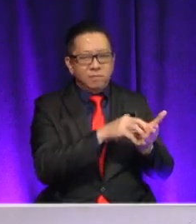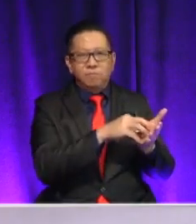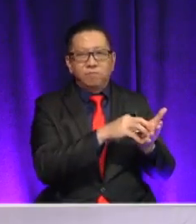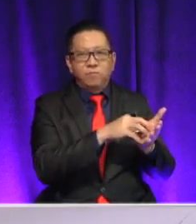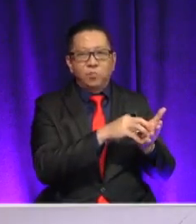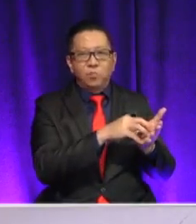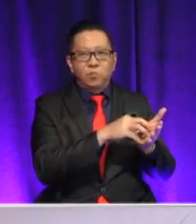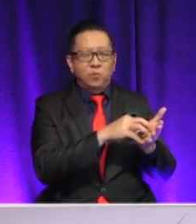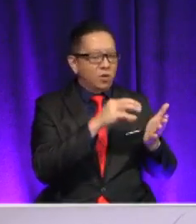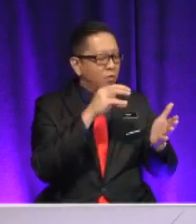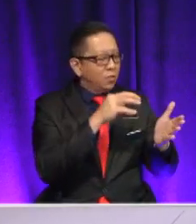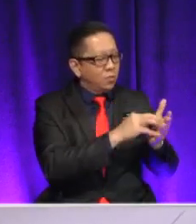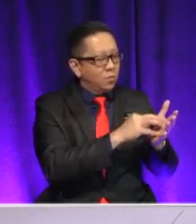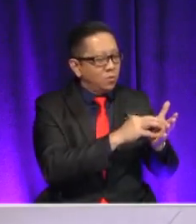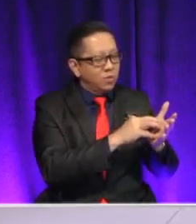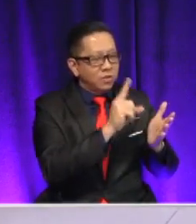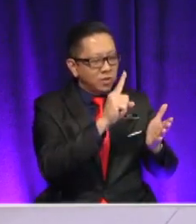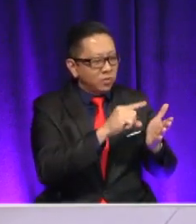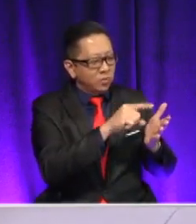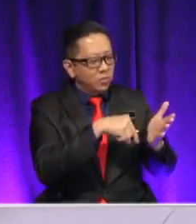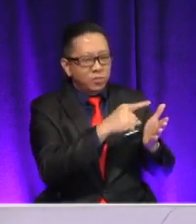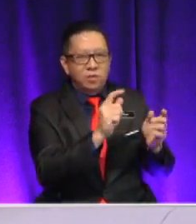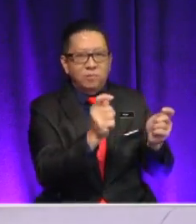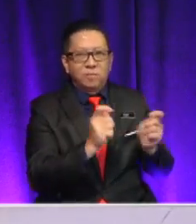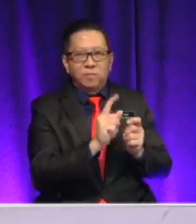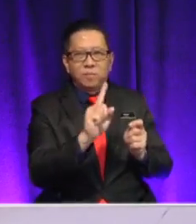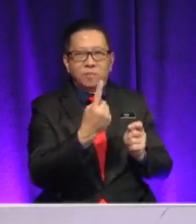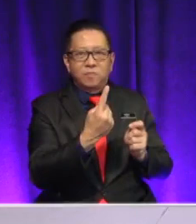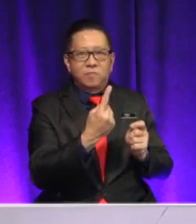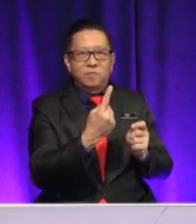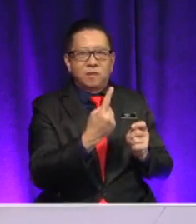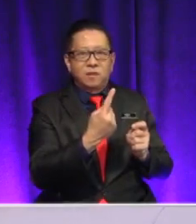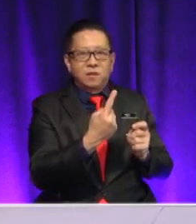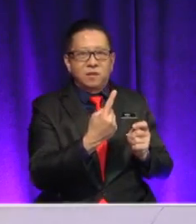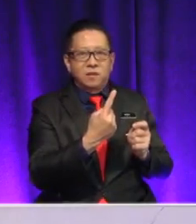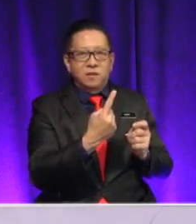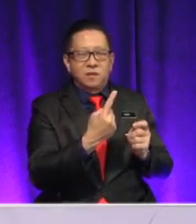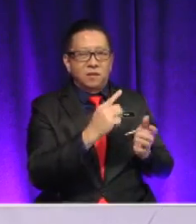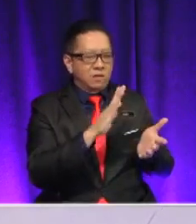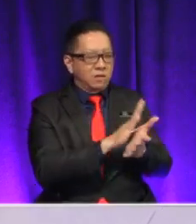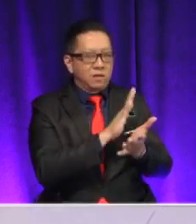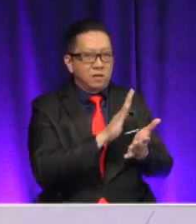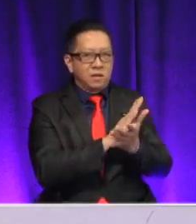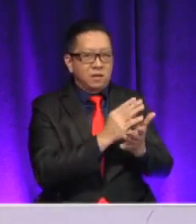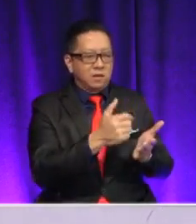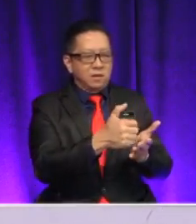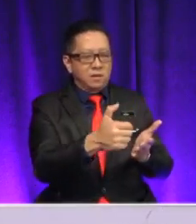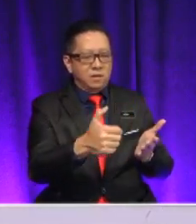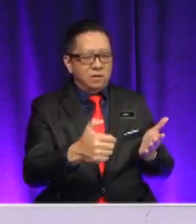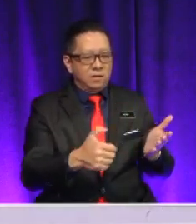pada satu eee kita buat kita sembuh